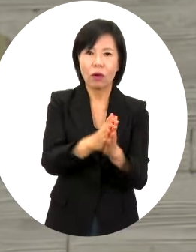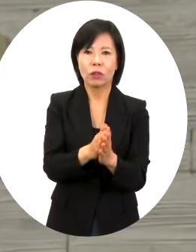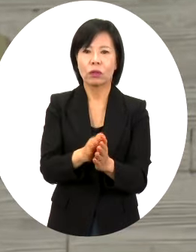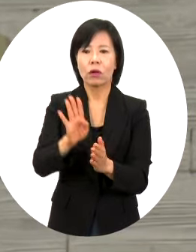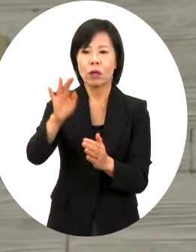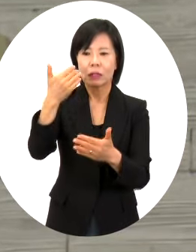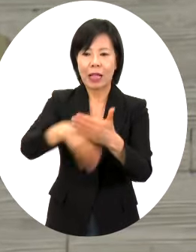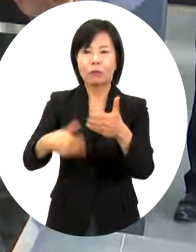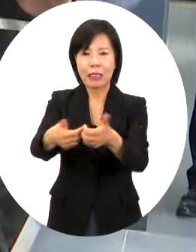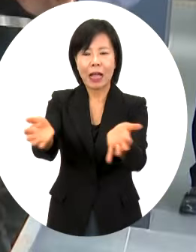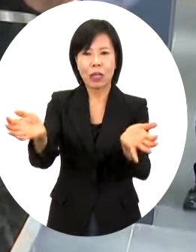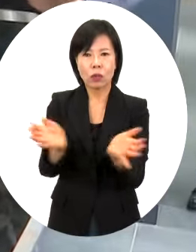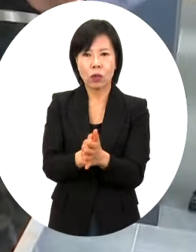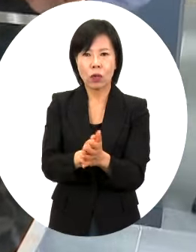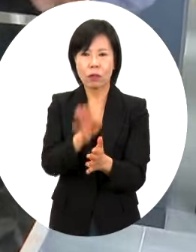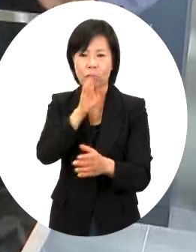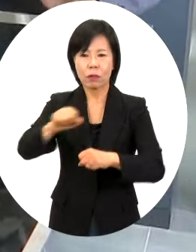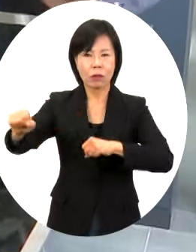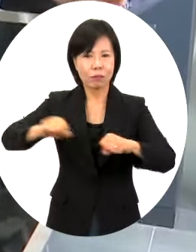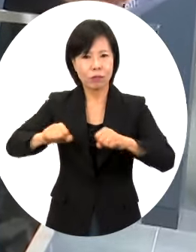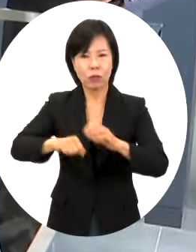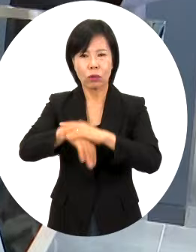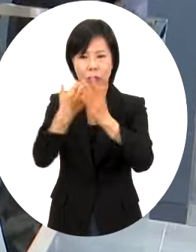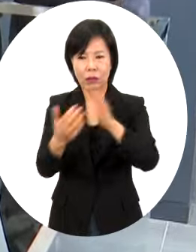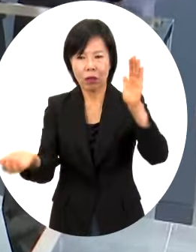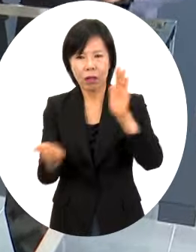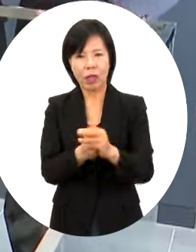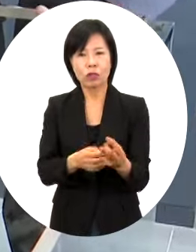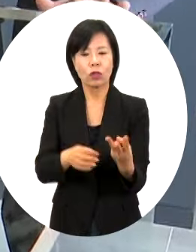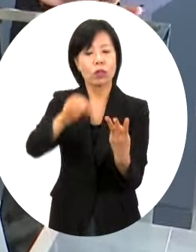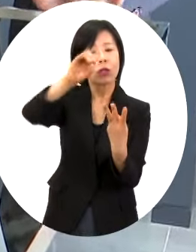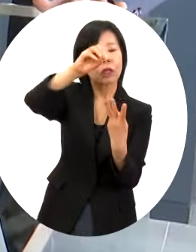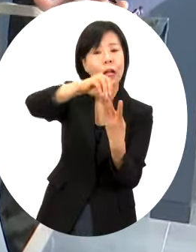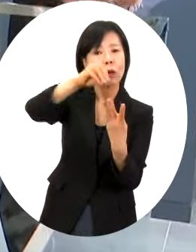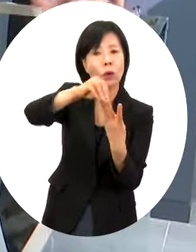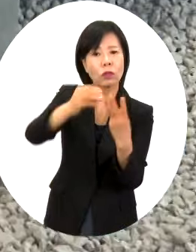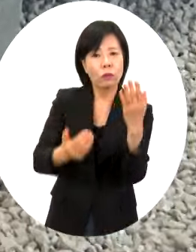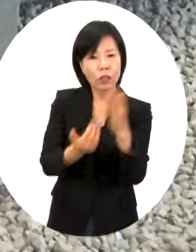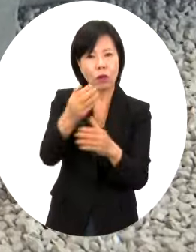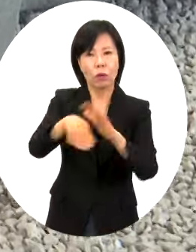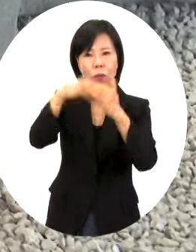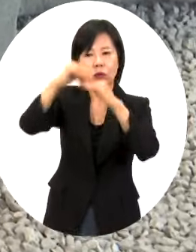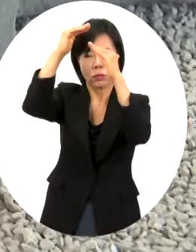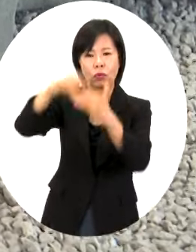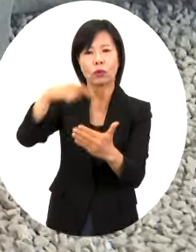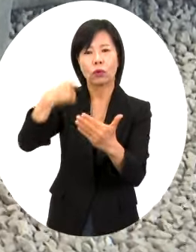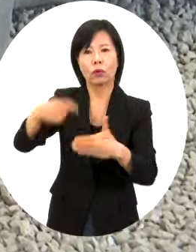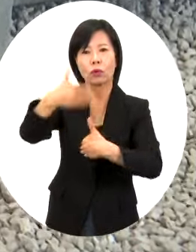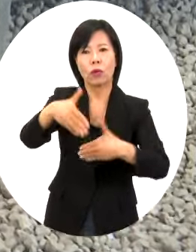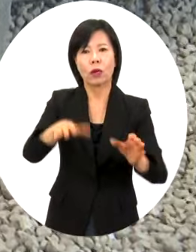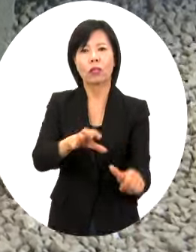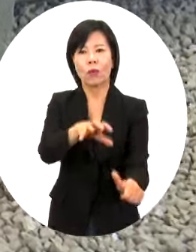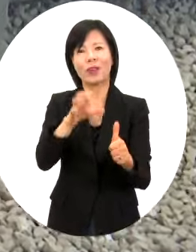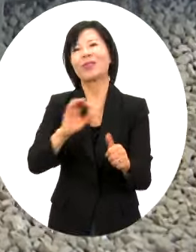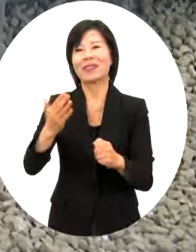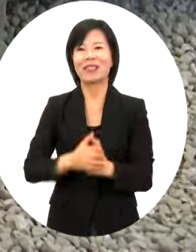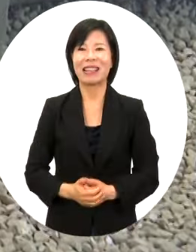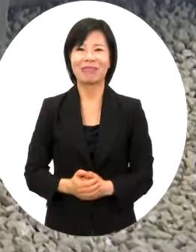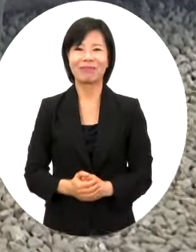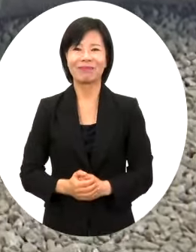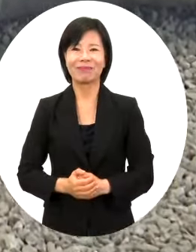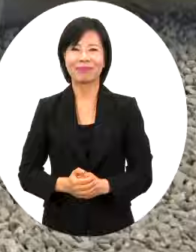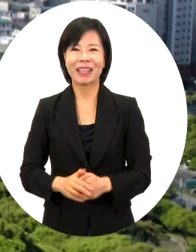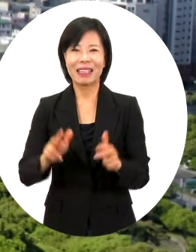예비검속부터 백조일손 유족회의 진실규명 활동에 이르기까지 서달오름 사건이 전 과정을 알리는 교육공간으로